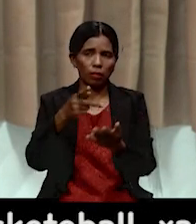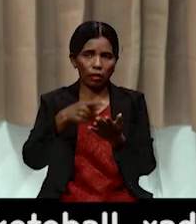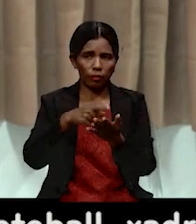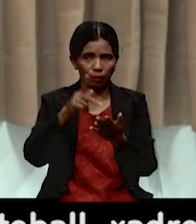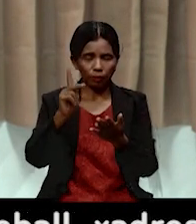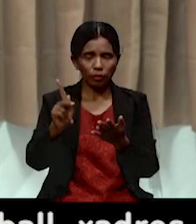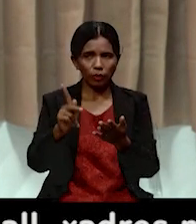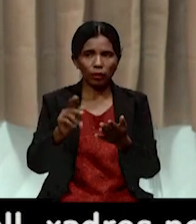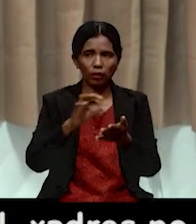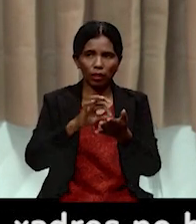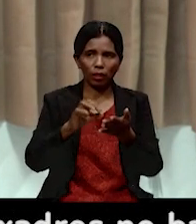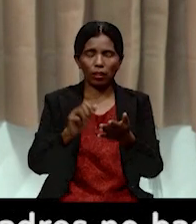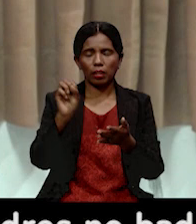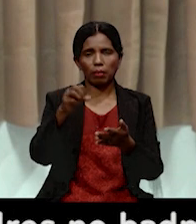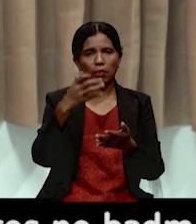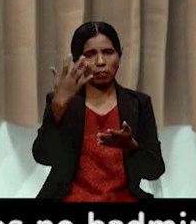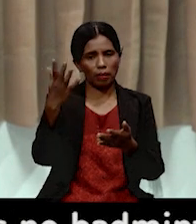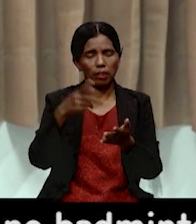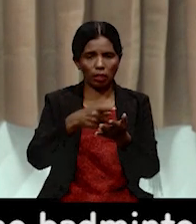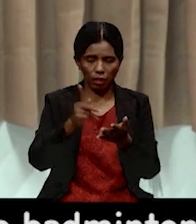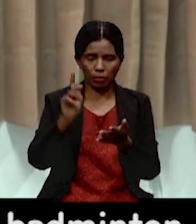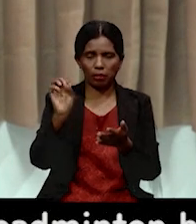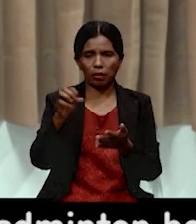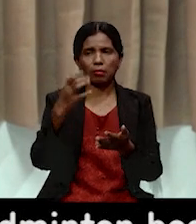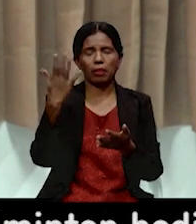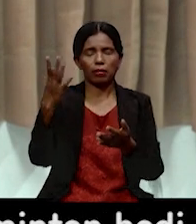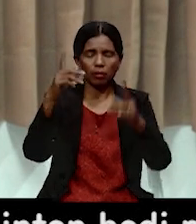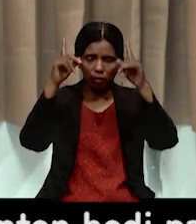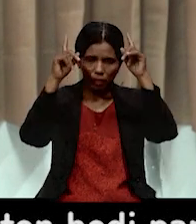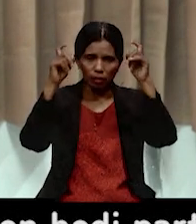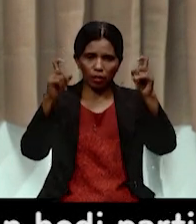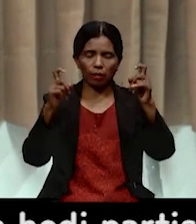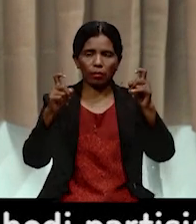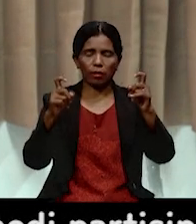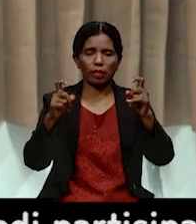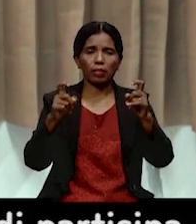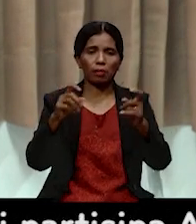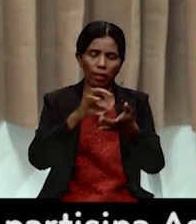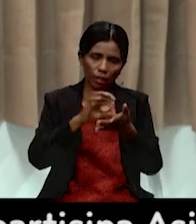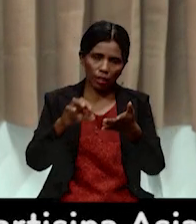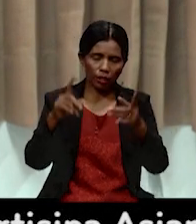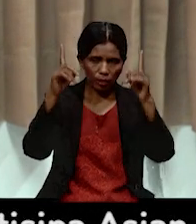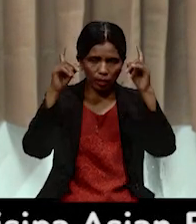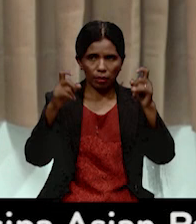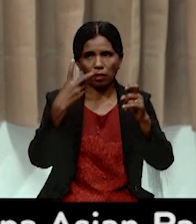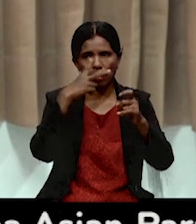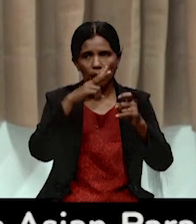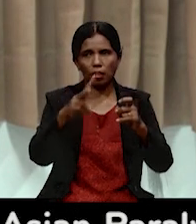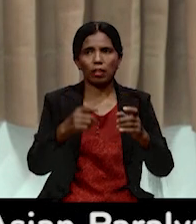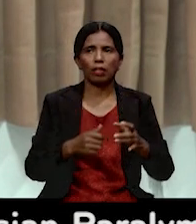invoice selu 15 dolar ba izame teoria izame oral to izame pratika ma